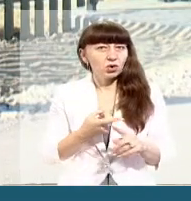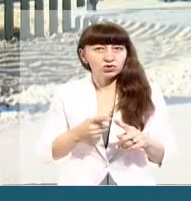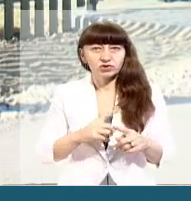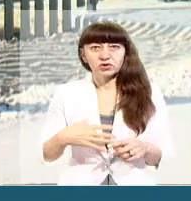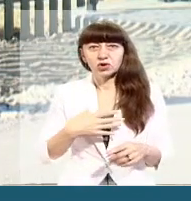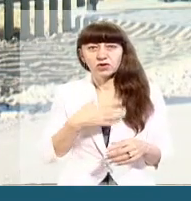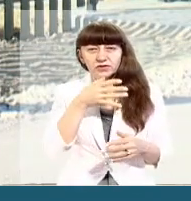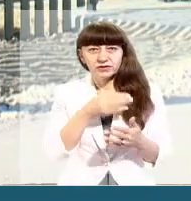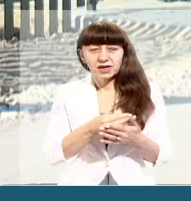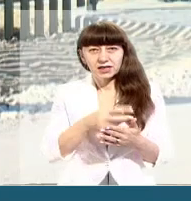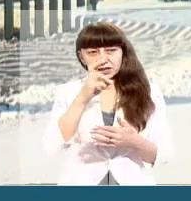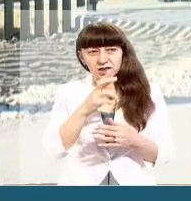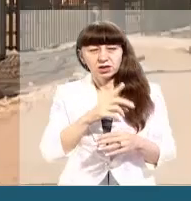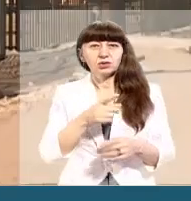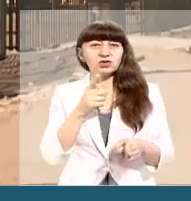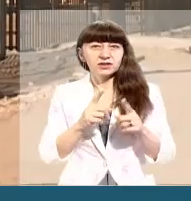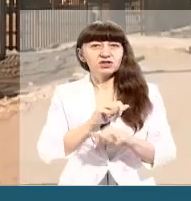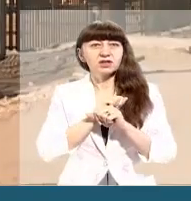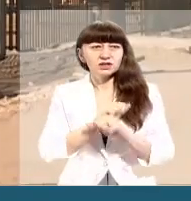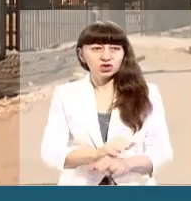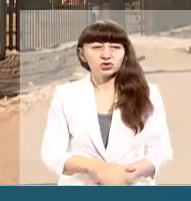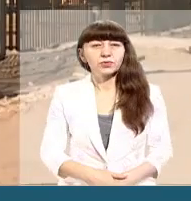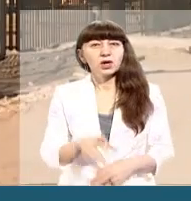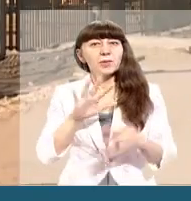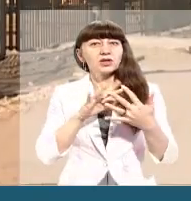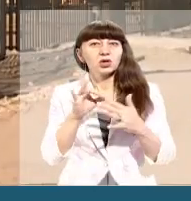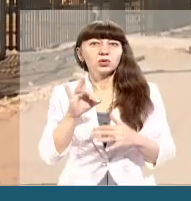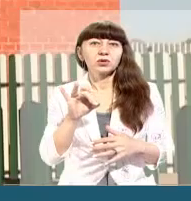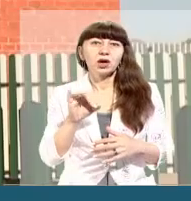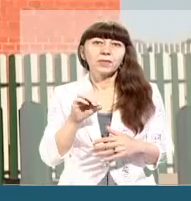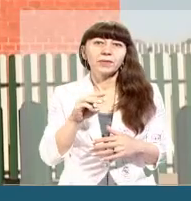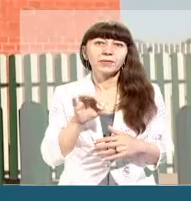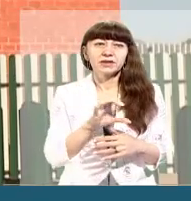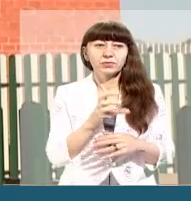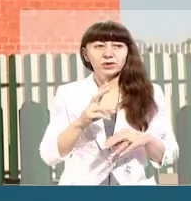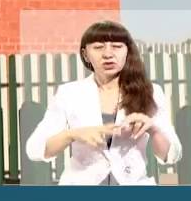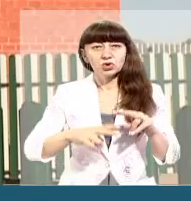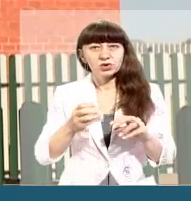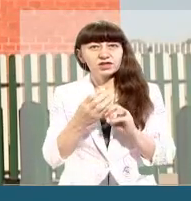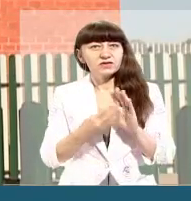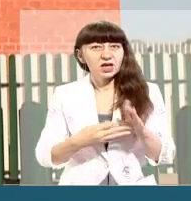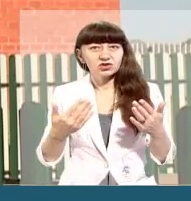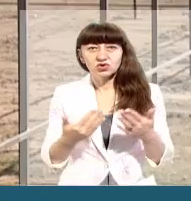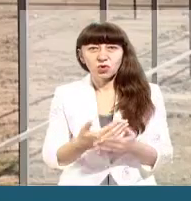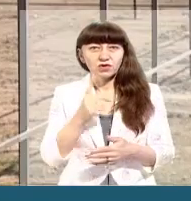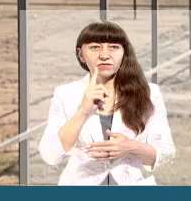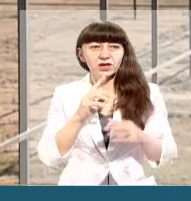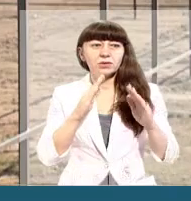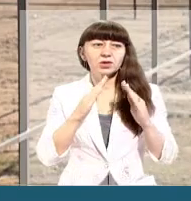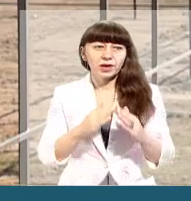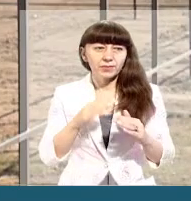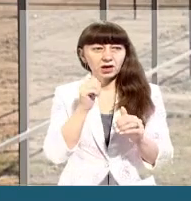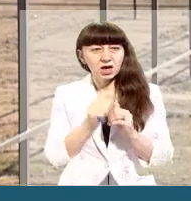стране ты под ее надежной защитой. В селе Колкамыс было построено 19 новых комфортных домов.